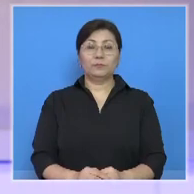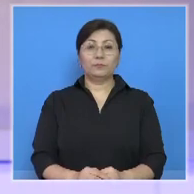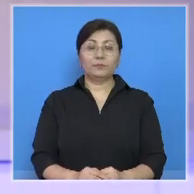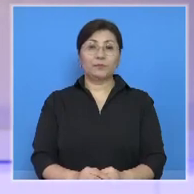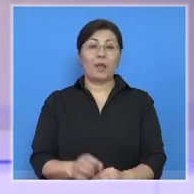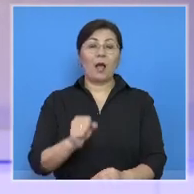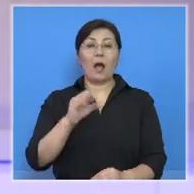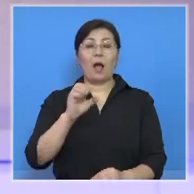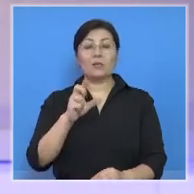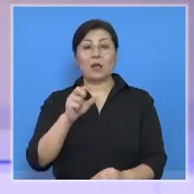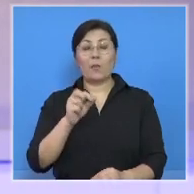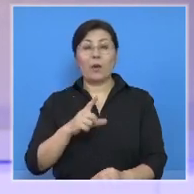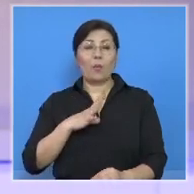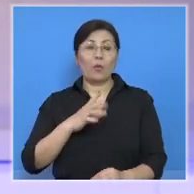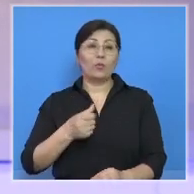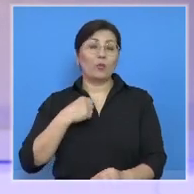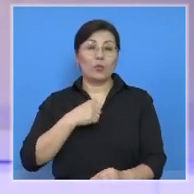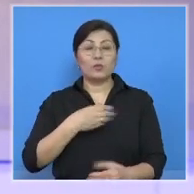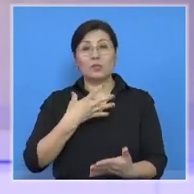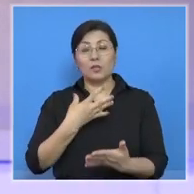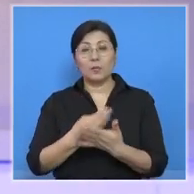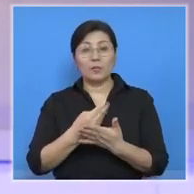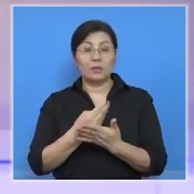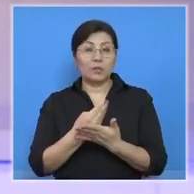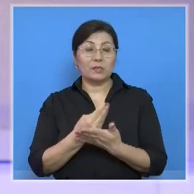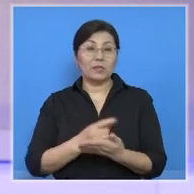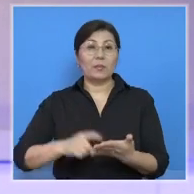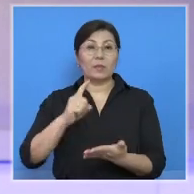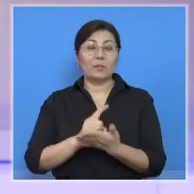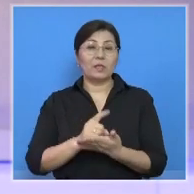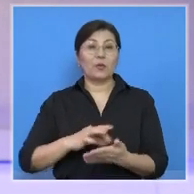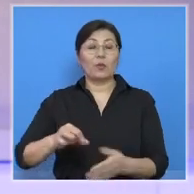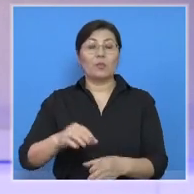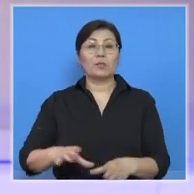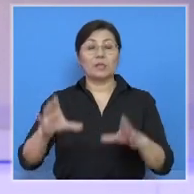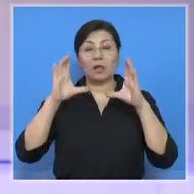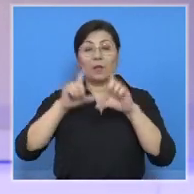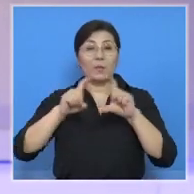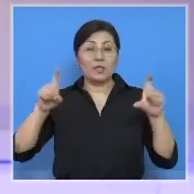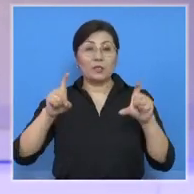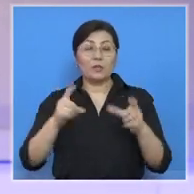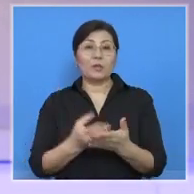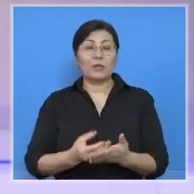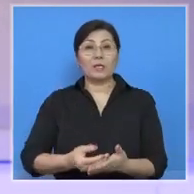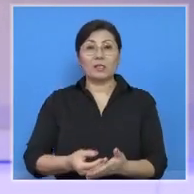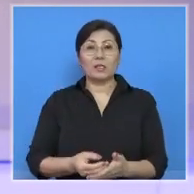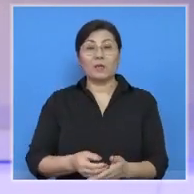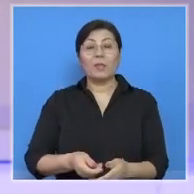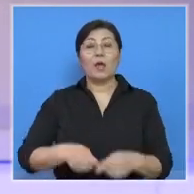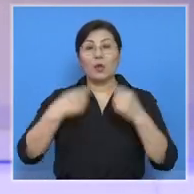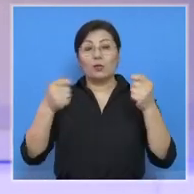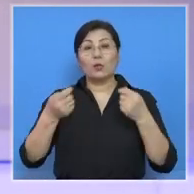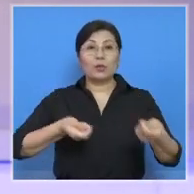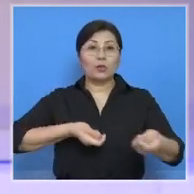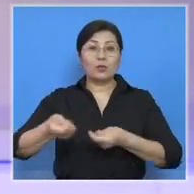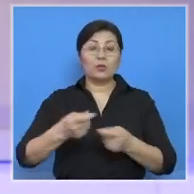Асаба болуу өзүсүн әдептен озбау борушун. Облыстық мешитте Қазақтын торқалы тойларының дизгін ұстап жүрген танымал асабалармен кездесу